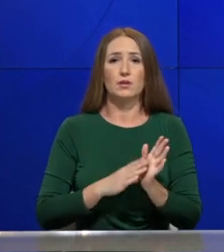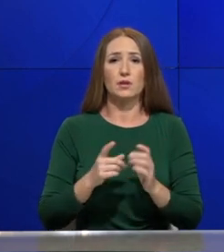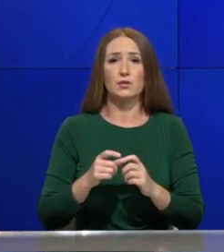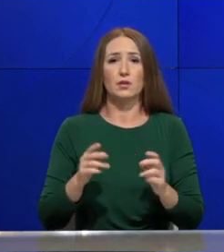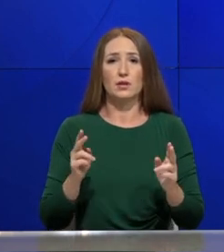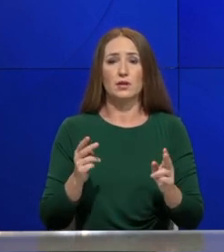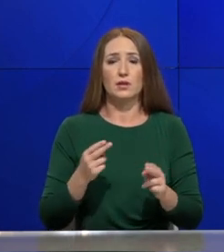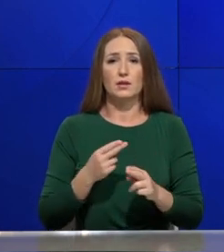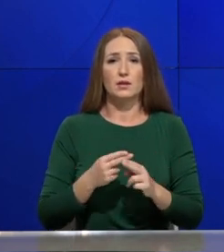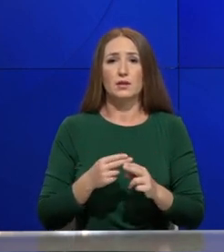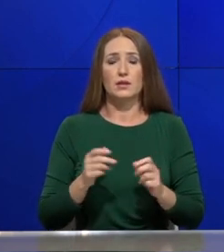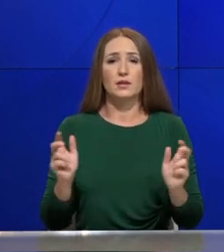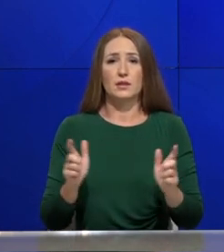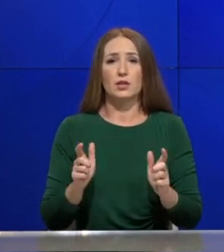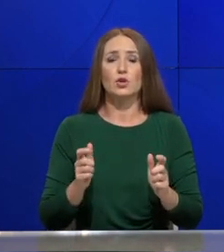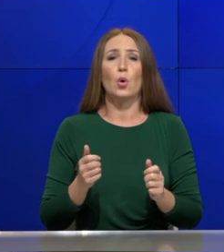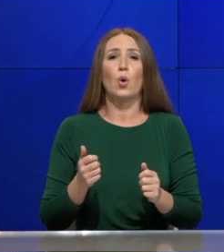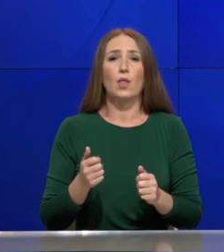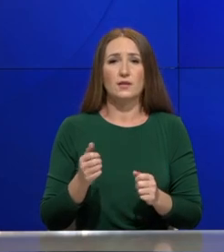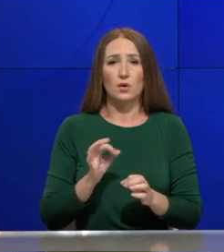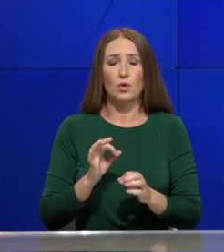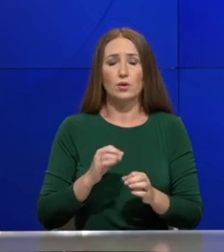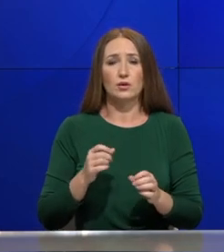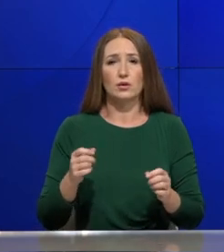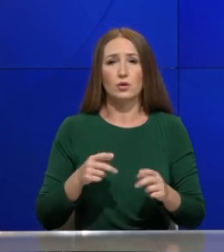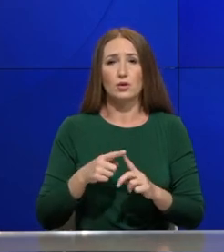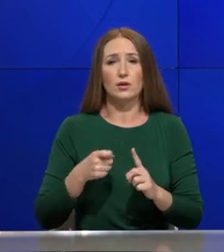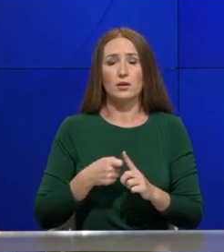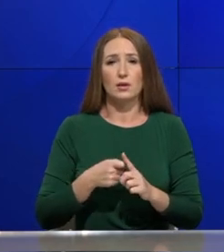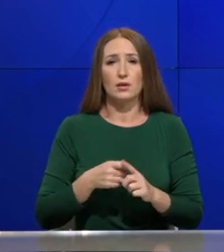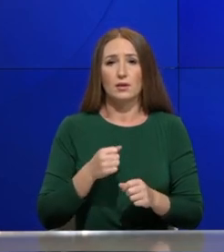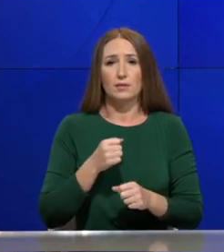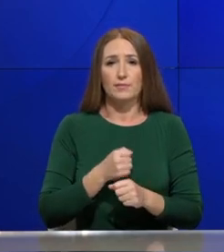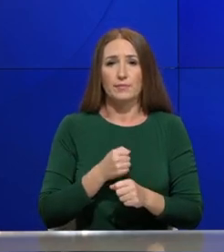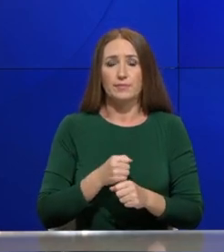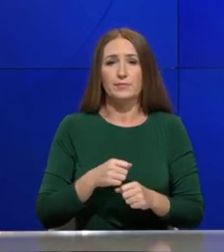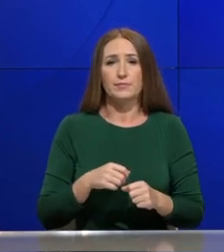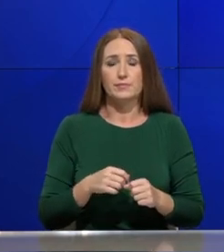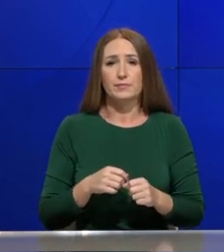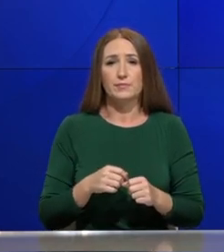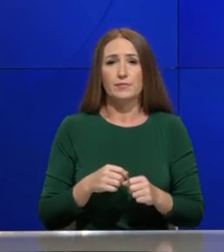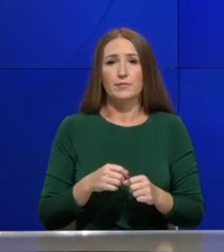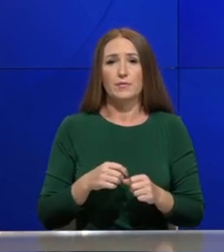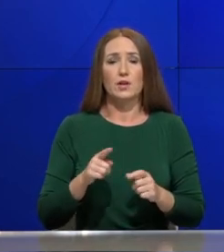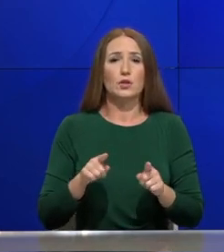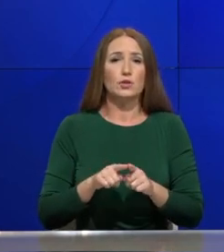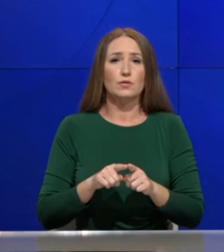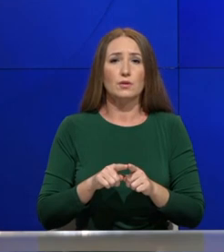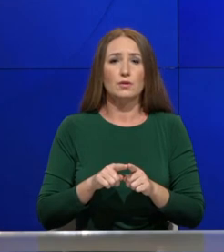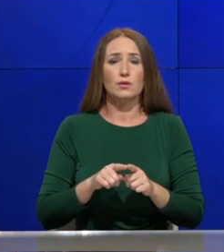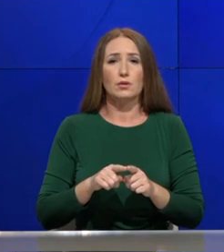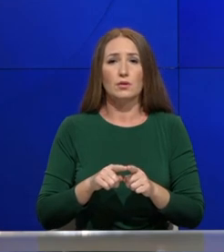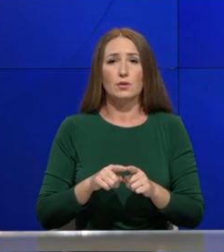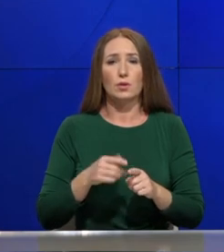zaštite okolice Tuzlanskog kantona, te radio još dva ministarstva na federalnom i državnom nivou. Istovremeno pohađao sam